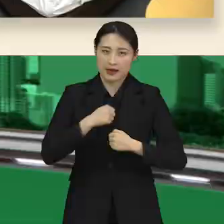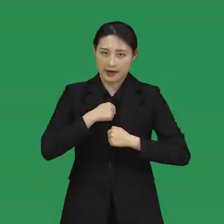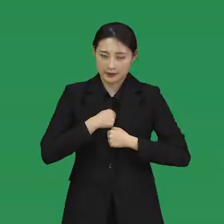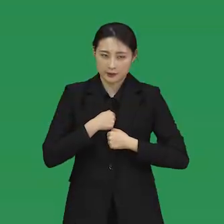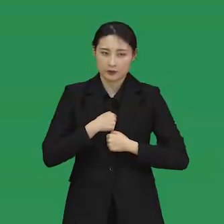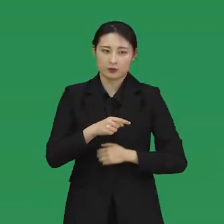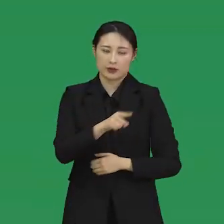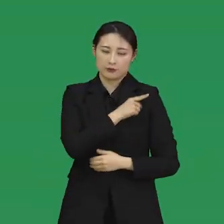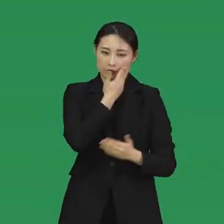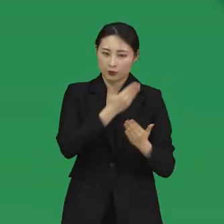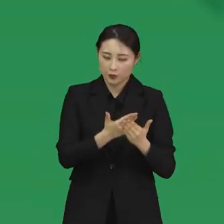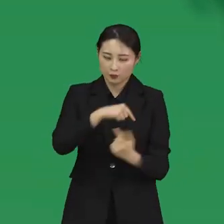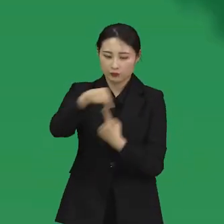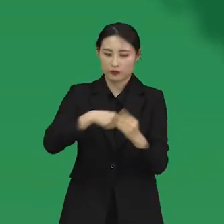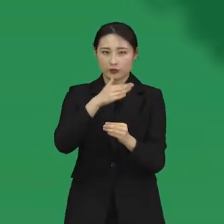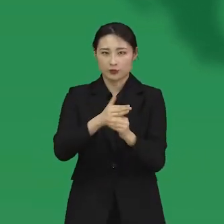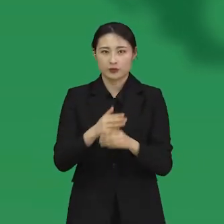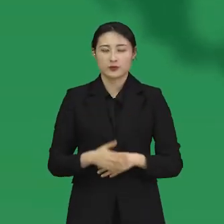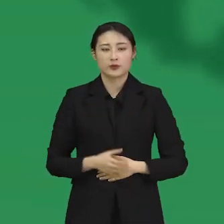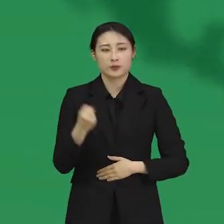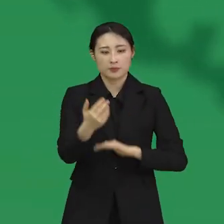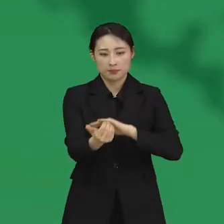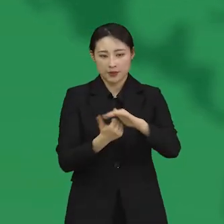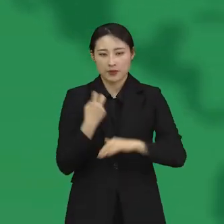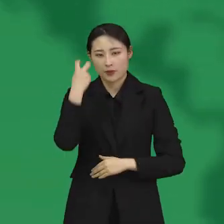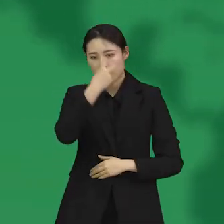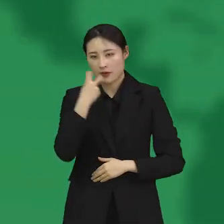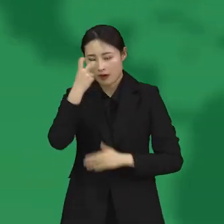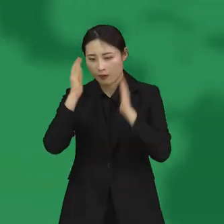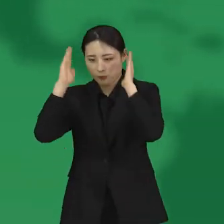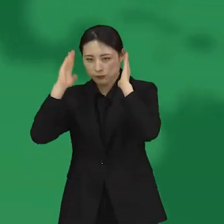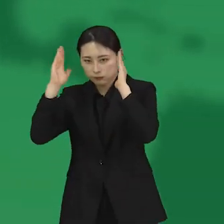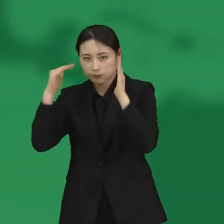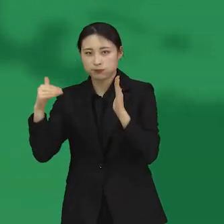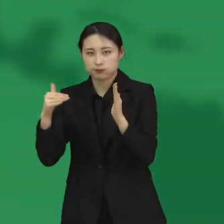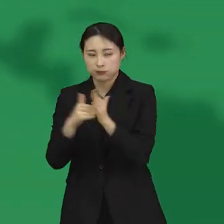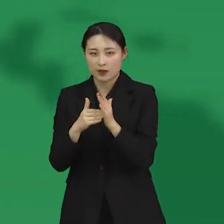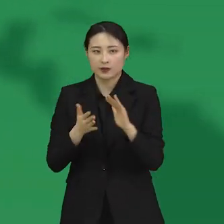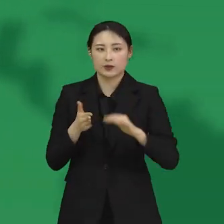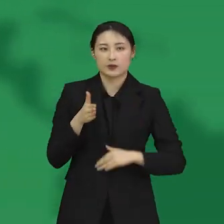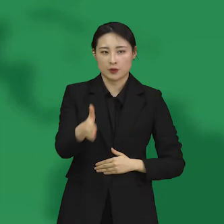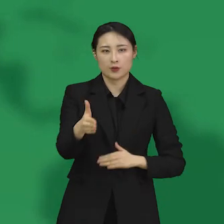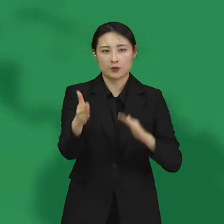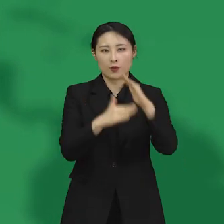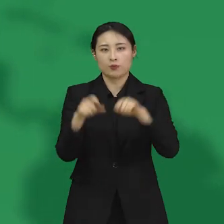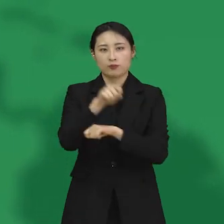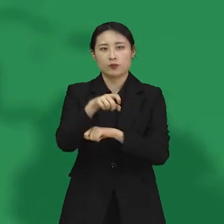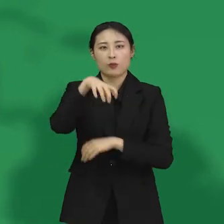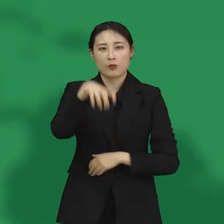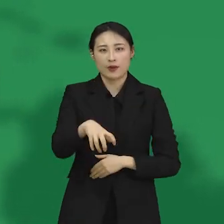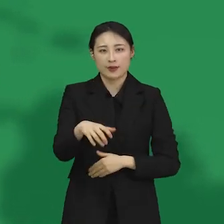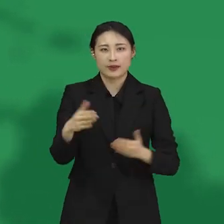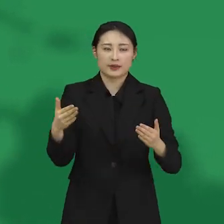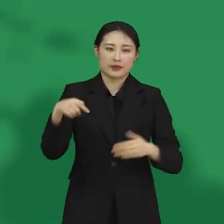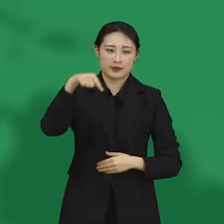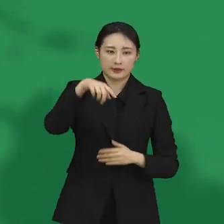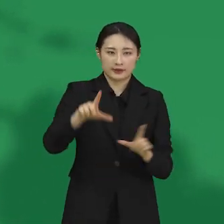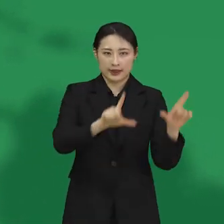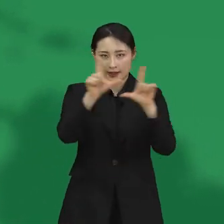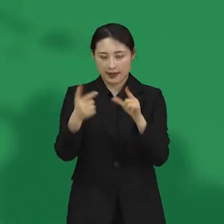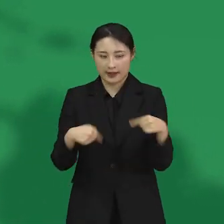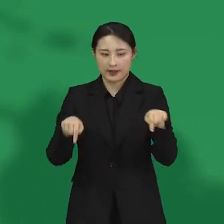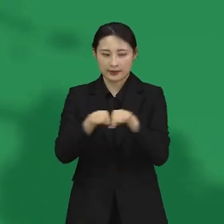중입니다. 또 사전 교육을 받은 전담 공무원이 상주하며 빠른 회복을 돕고 있습니다. 비록